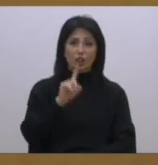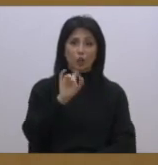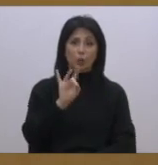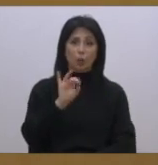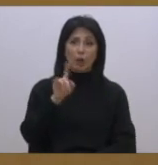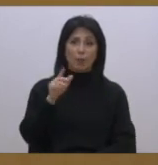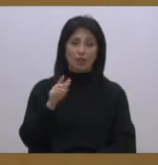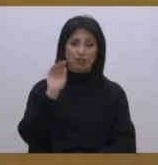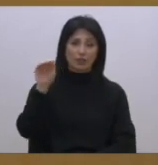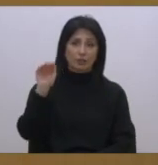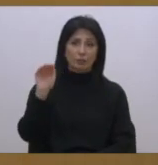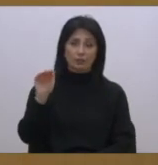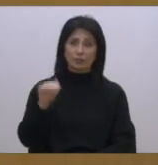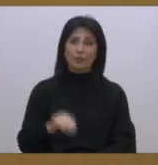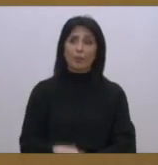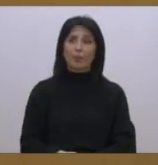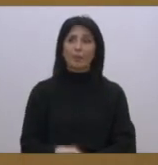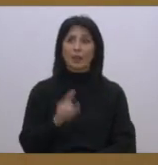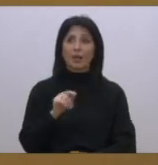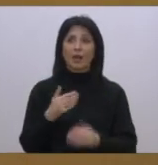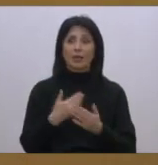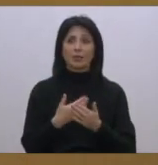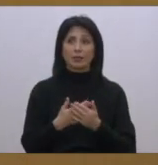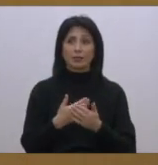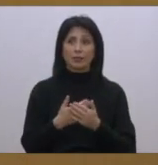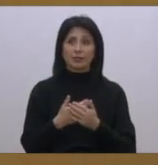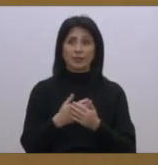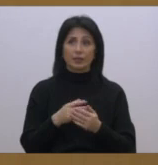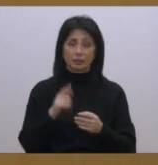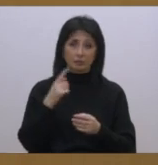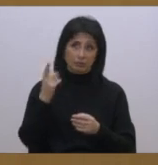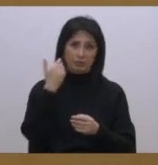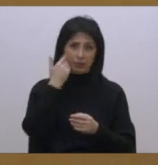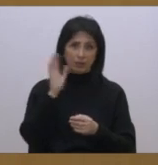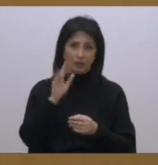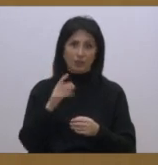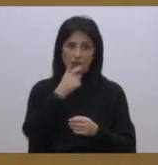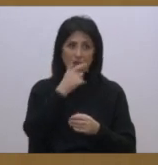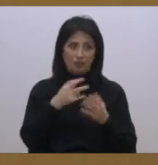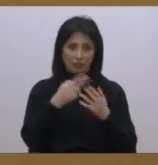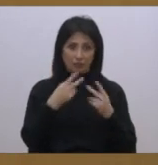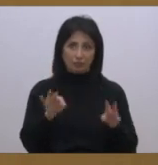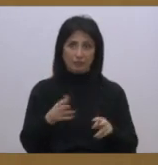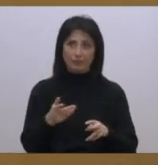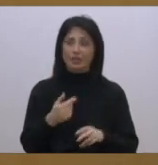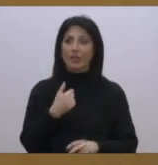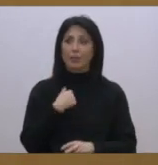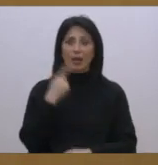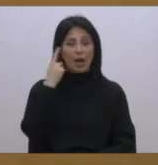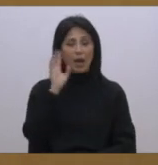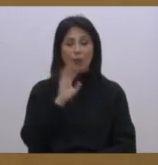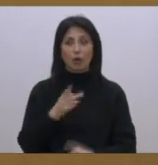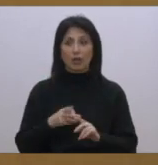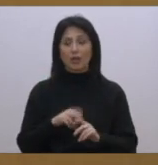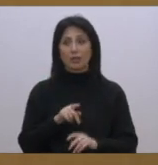ზურაბიშვილს მიმართავენ და ასე ვთქვათ, ანამუსებენ, რომ მიხეილ სააკაშვილი შეიწყალოს. მე არ მგონია, რომ